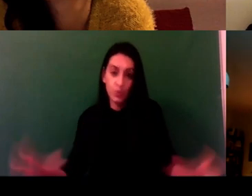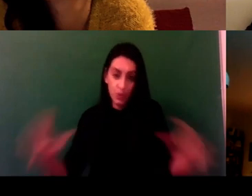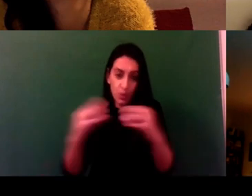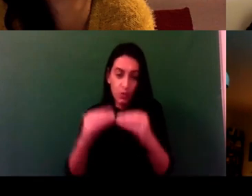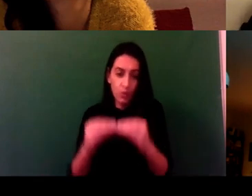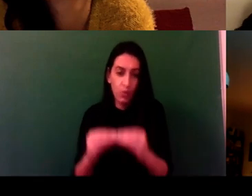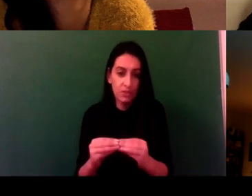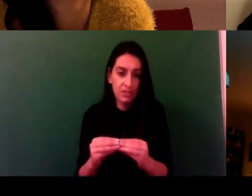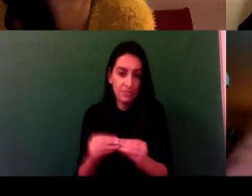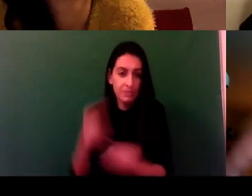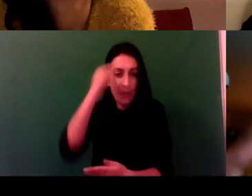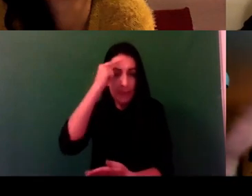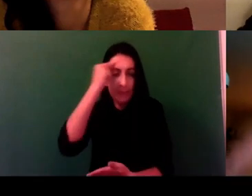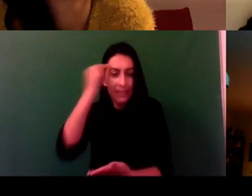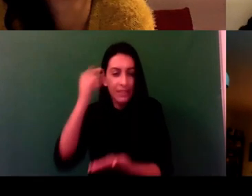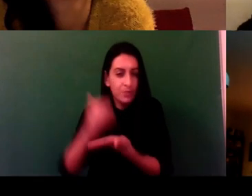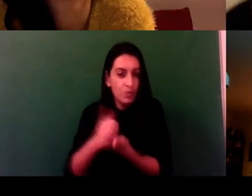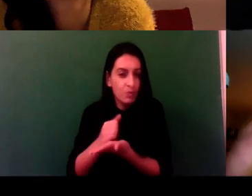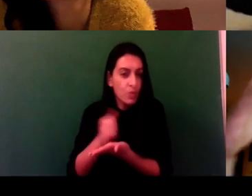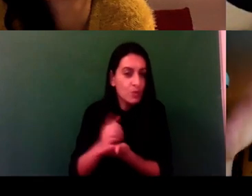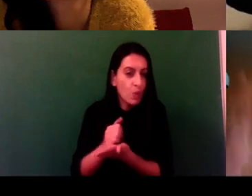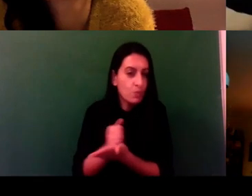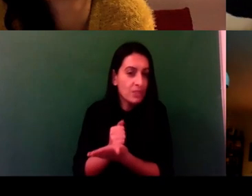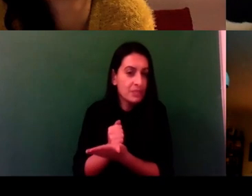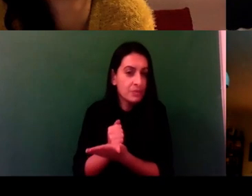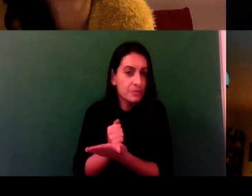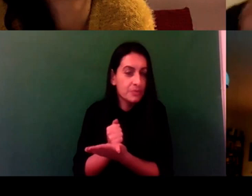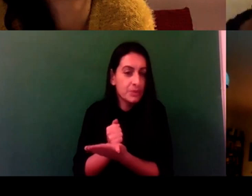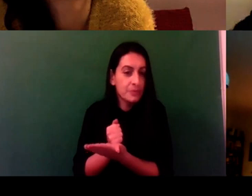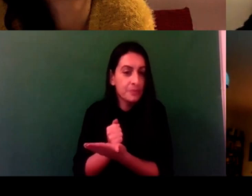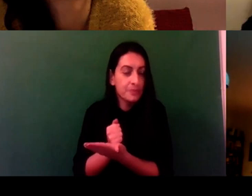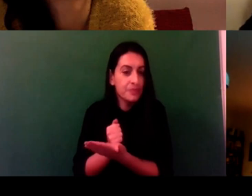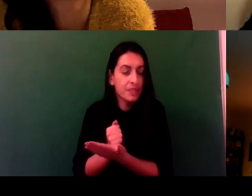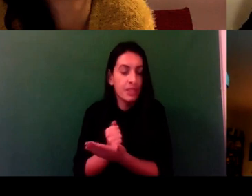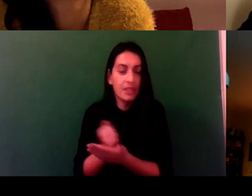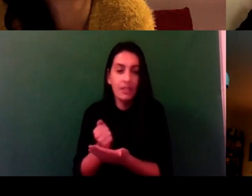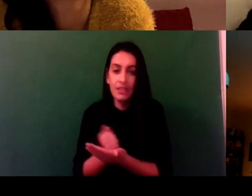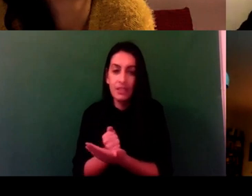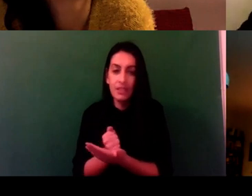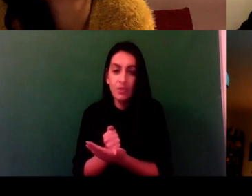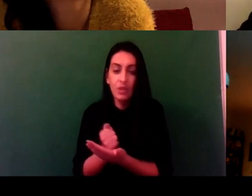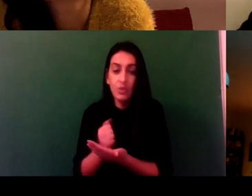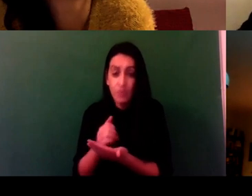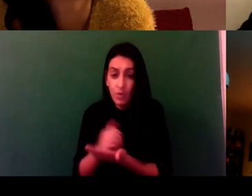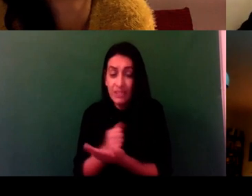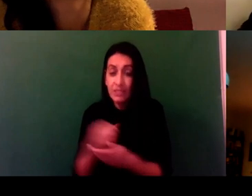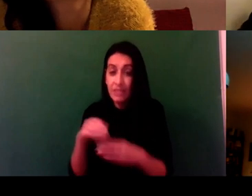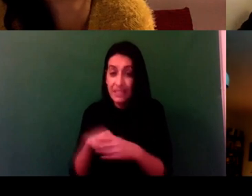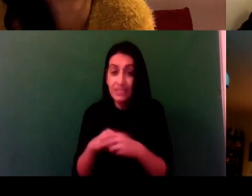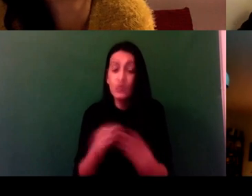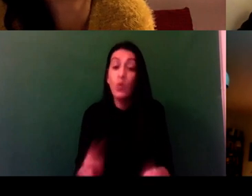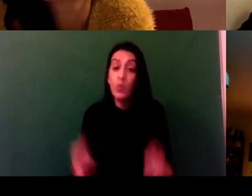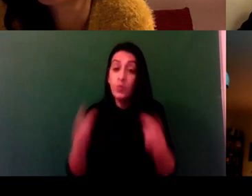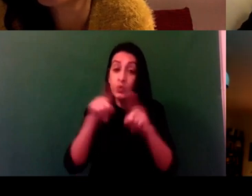o layman, hani o sokaktaki vatandaş şeyini buluşturacak mekanizmalara ihtiyaç var. Bunun